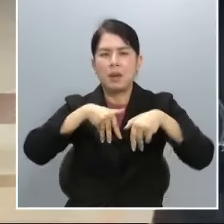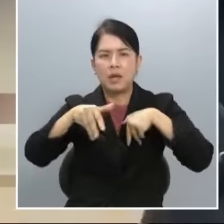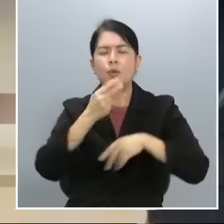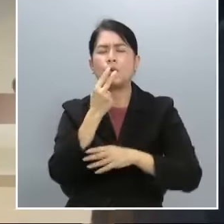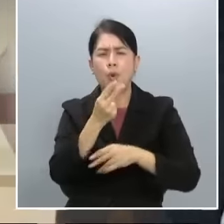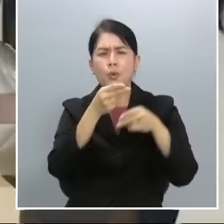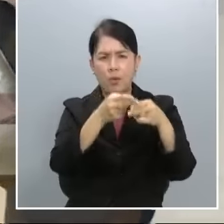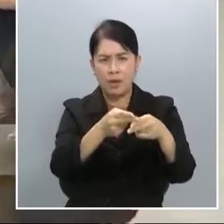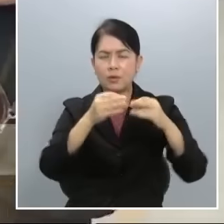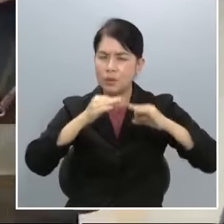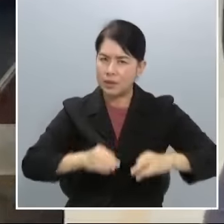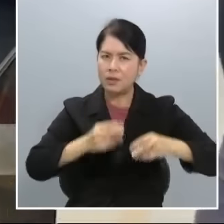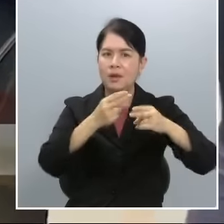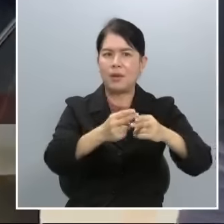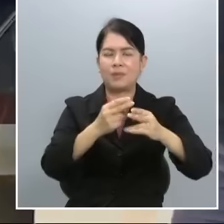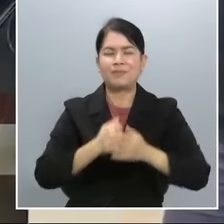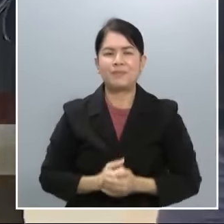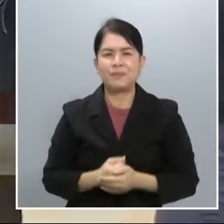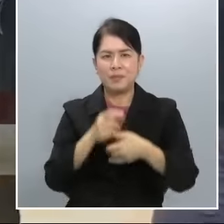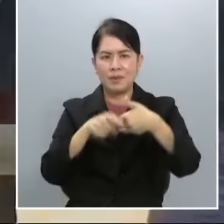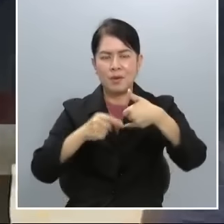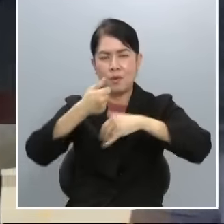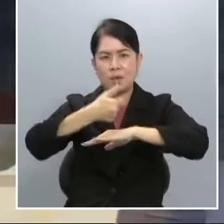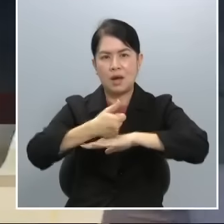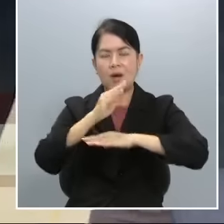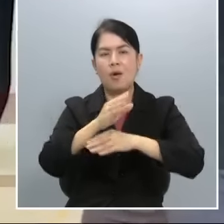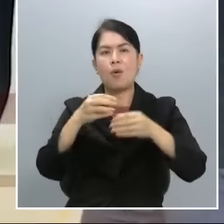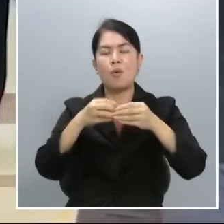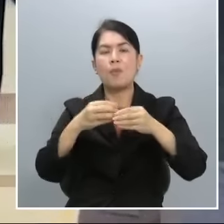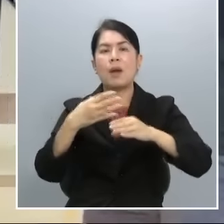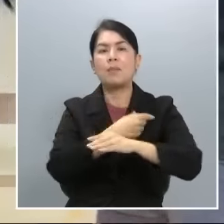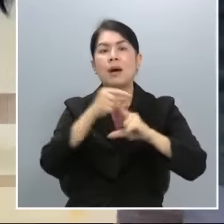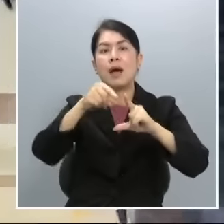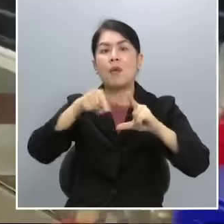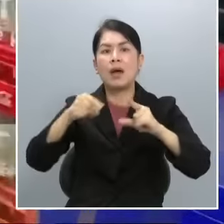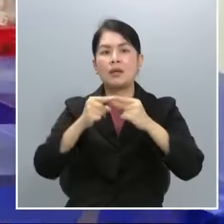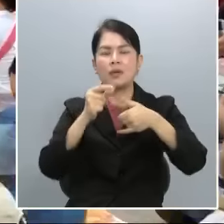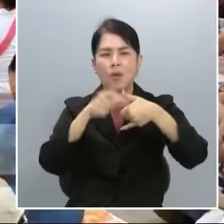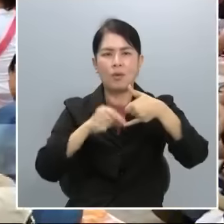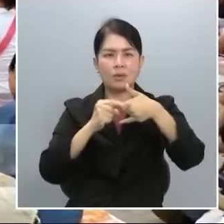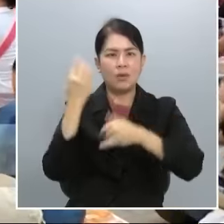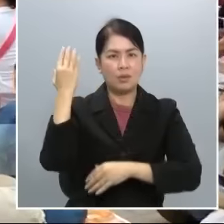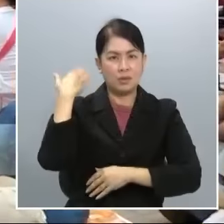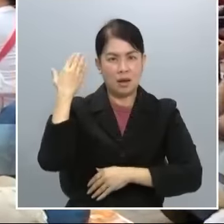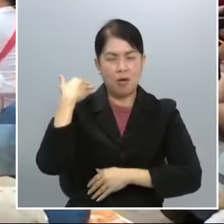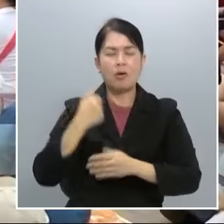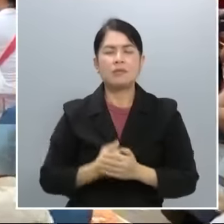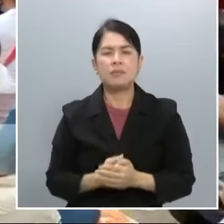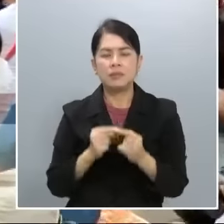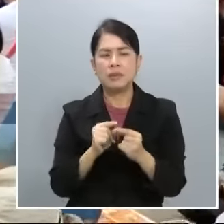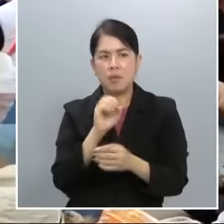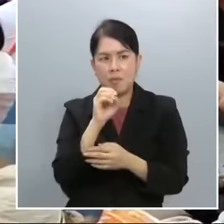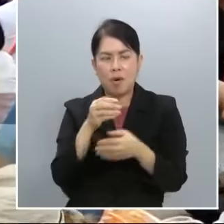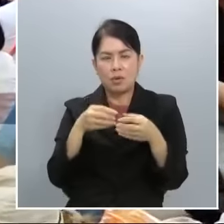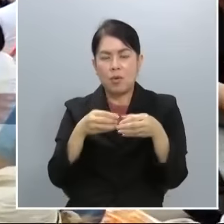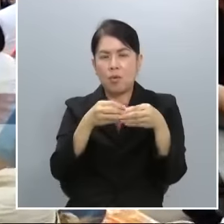ณชัยธวัฒน์ตุลาธนอดีตหัวหน้าพรรคก้าวไกลเมื่อวานนี้พรรคประชาชนและอดีตก้าวไกลพากันไปห